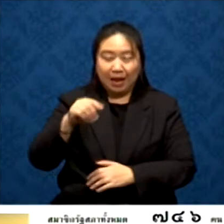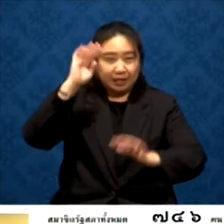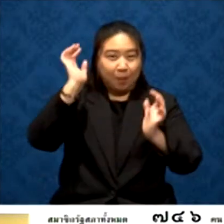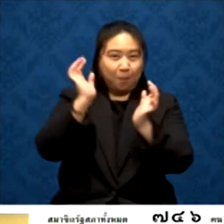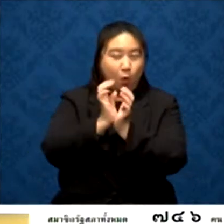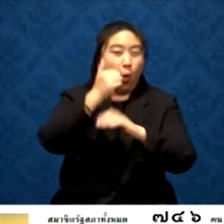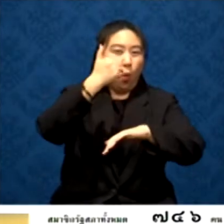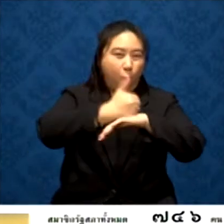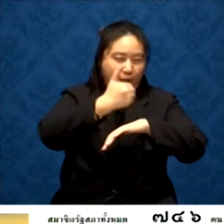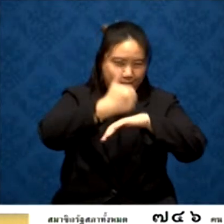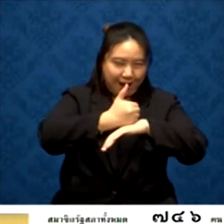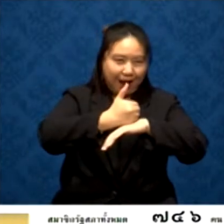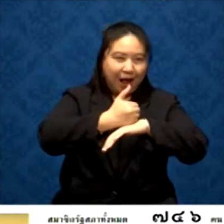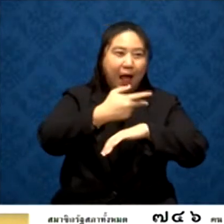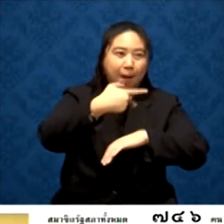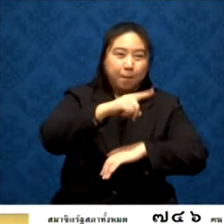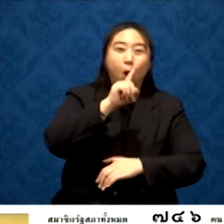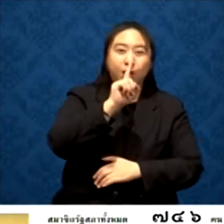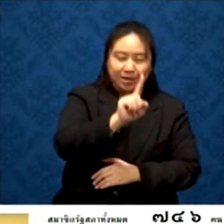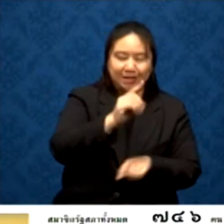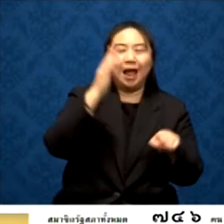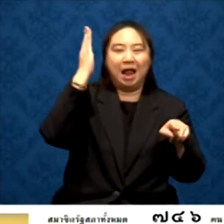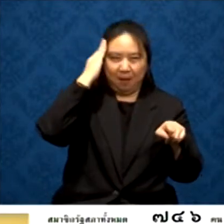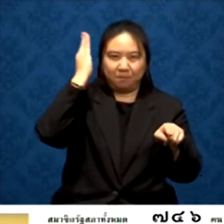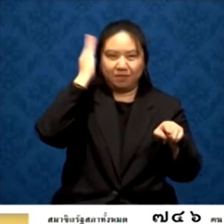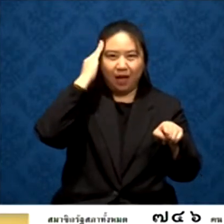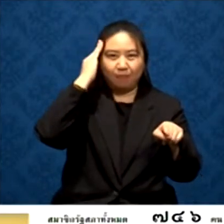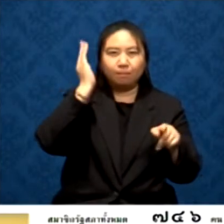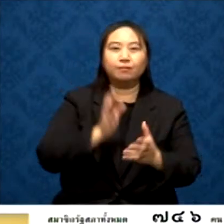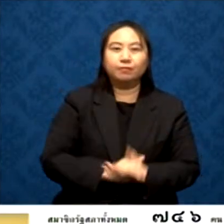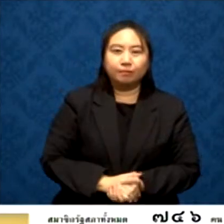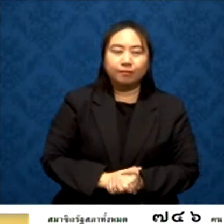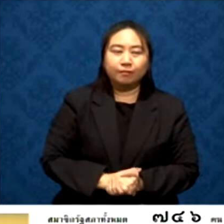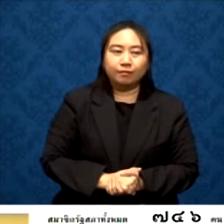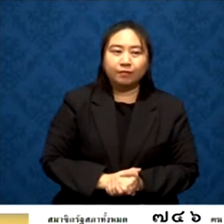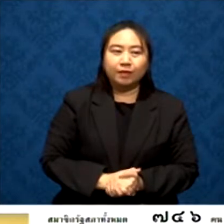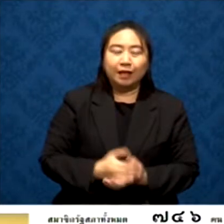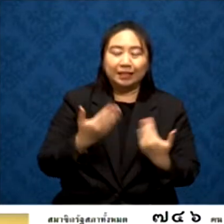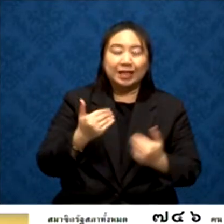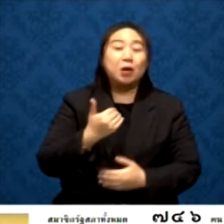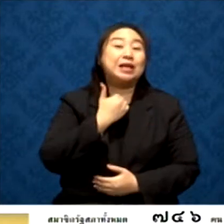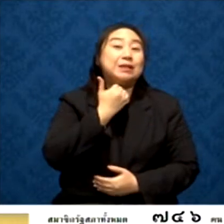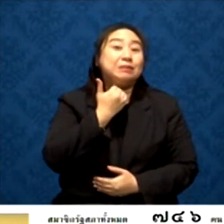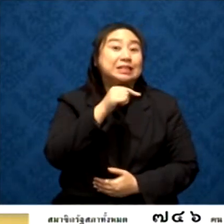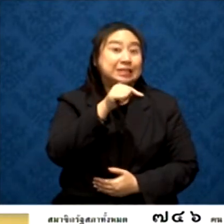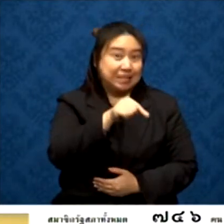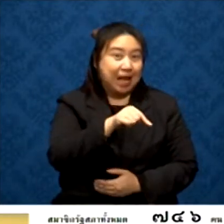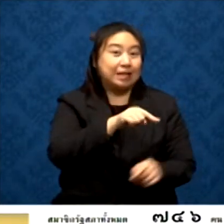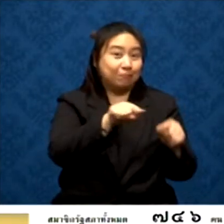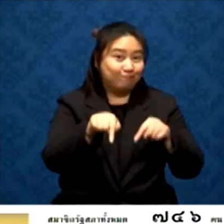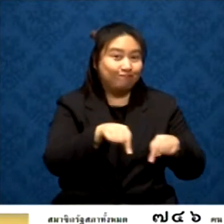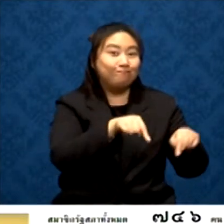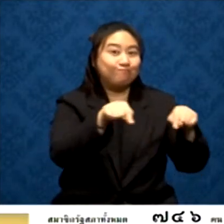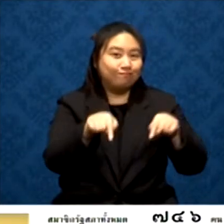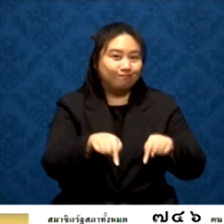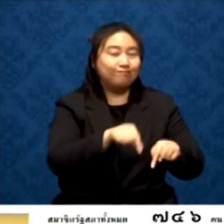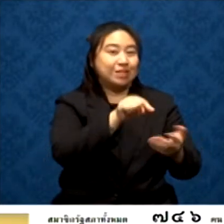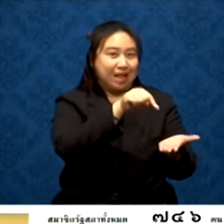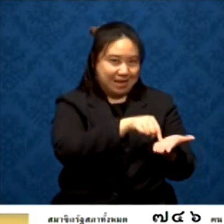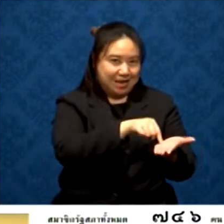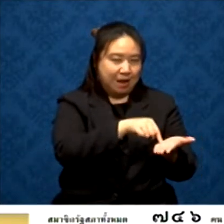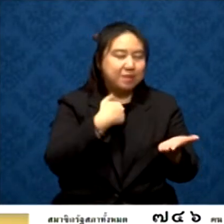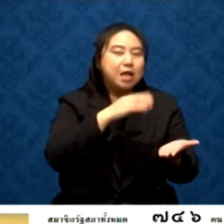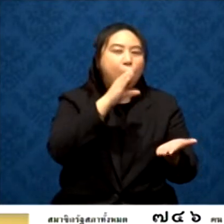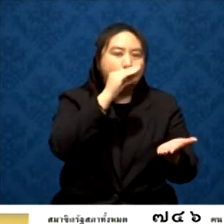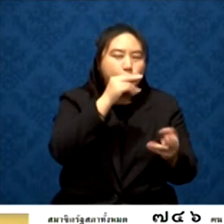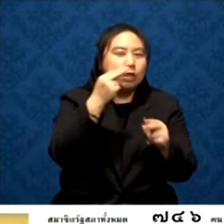ร.ป.1แล้วนอกจากนี้ในคลิปเสียงที่ผมมียังมีการเอ่ยถึงนายป.2แต่ขอ